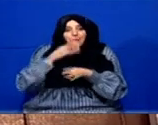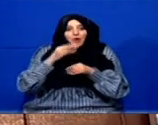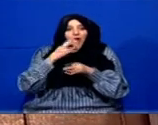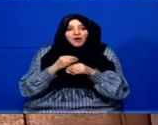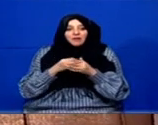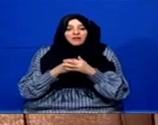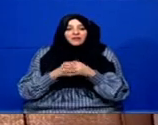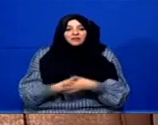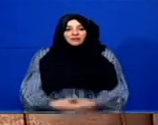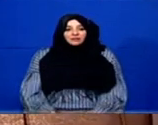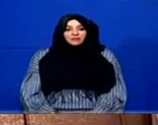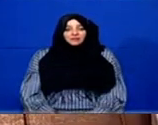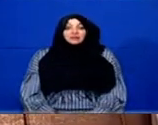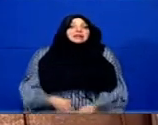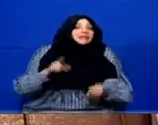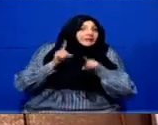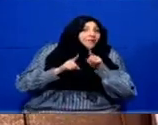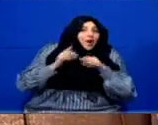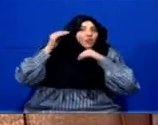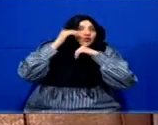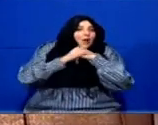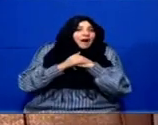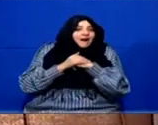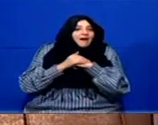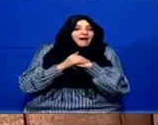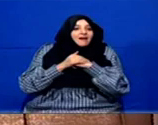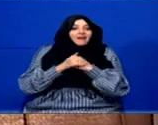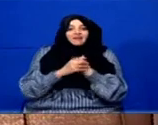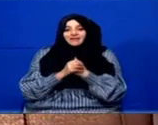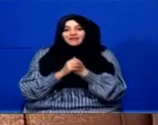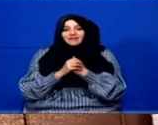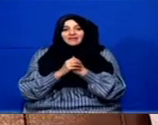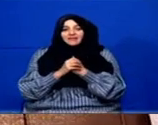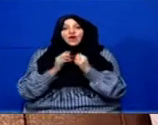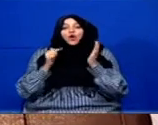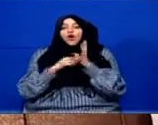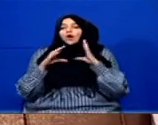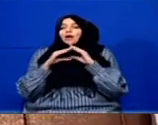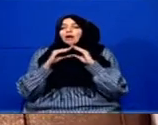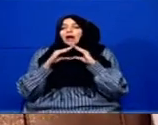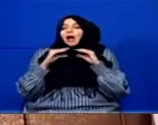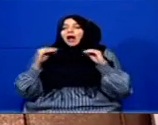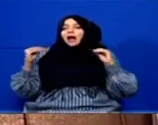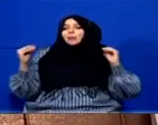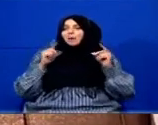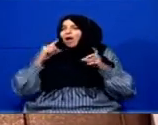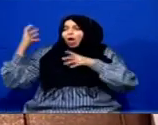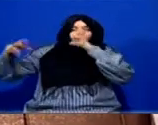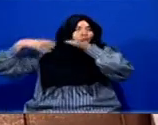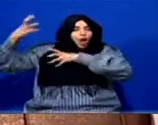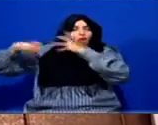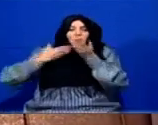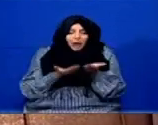الليل وقت الليل وقت السحر كيكو الهدوء يكون فوضى